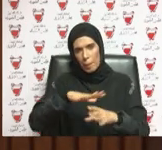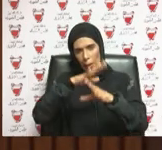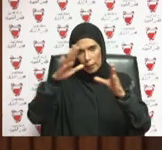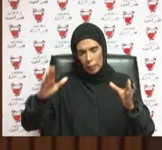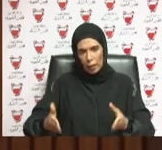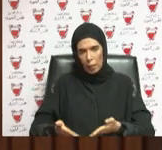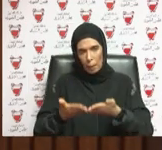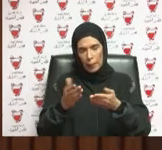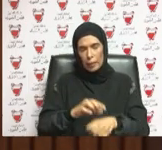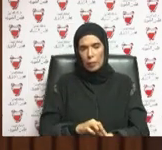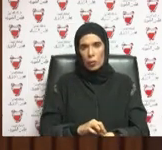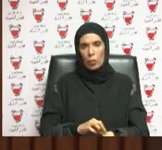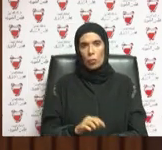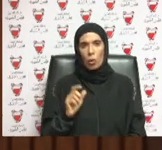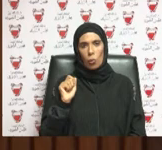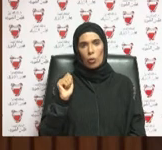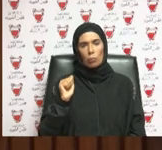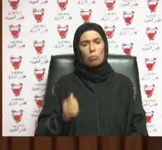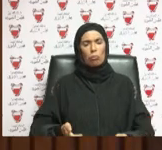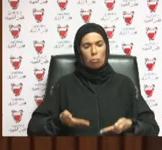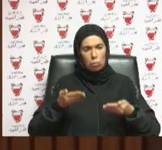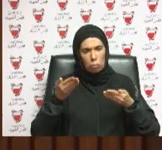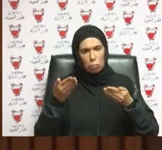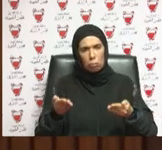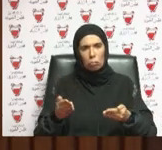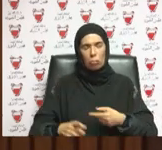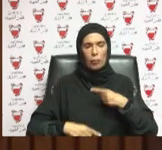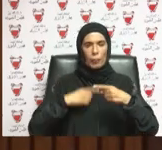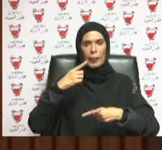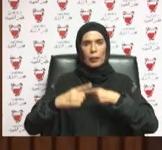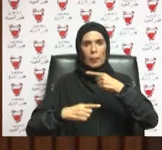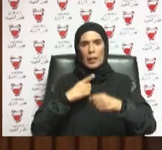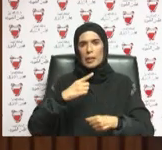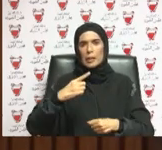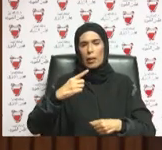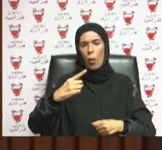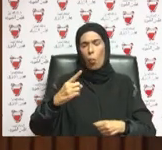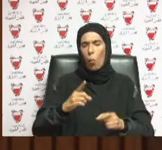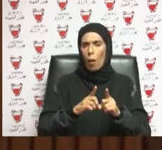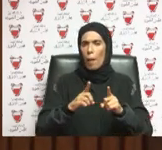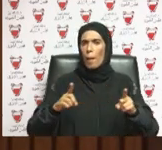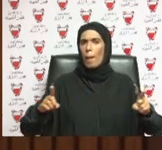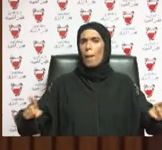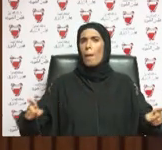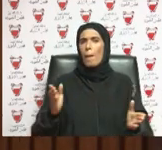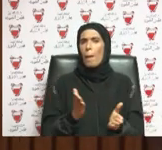الإنسانية، رجل قدم للوطن عطاء امتد لعقود خالدة، صنع وبحق نموذج وطني